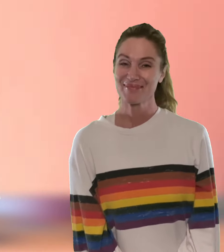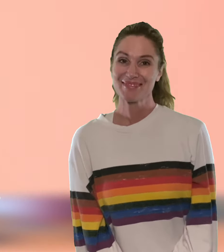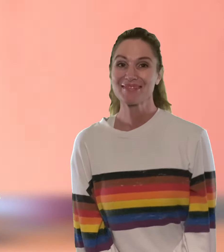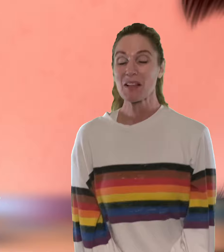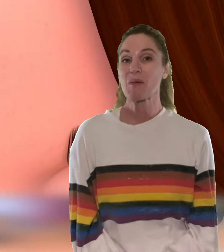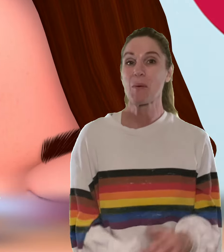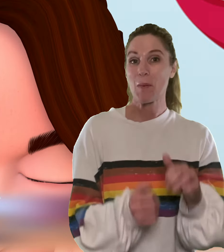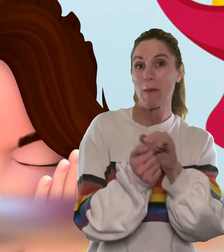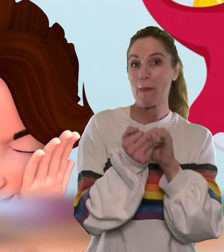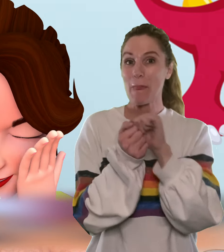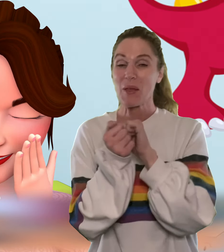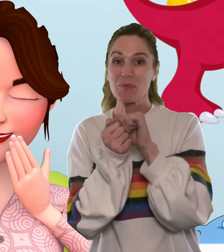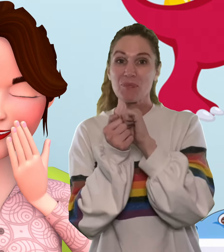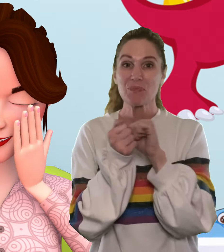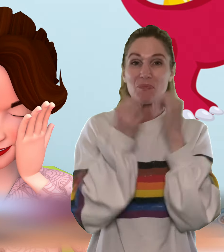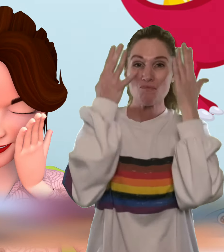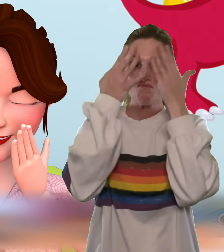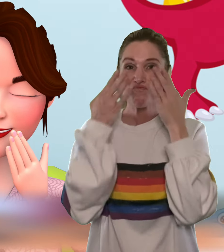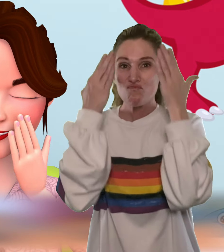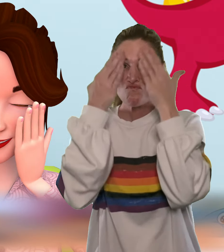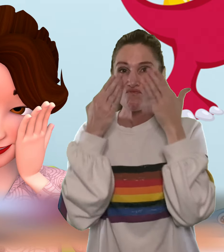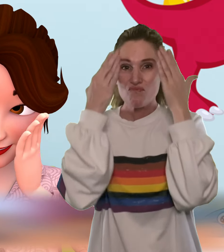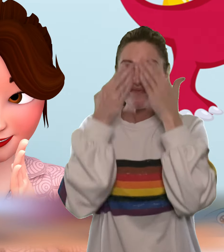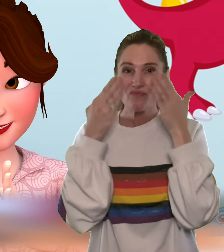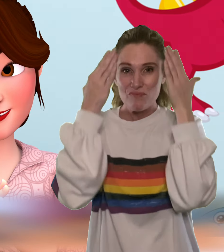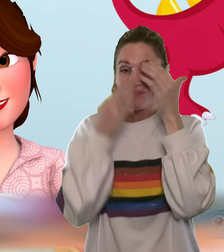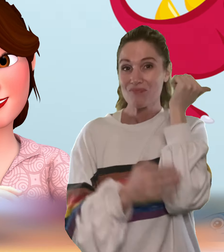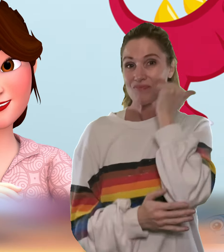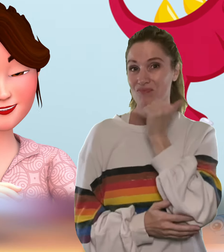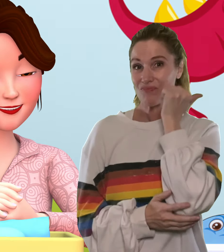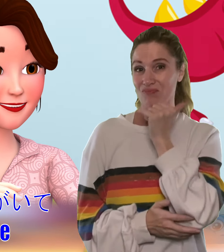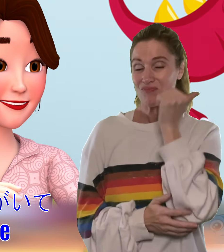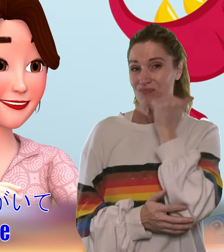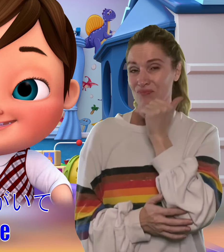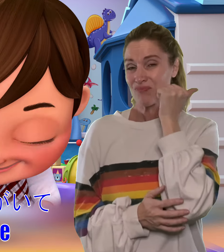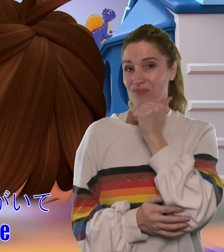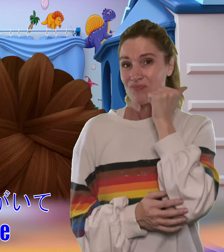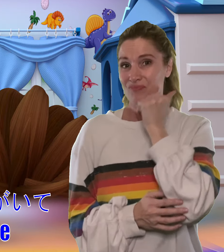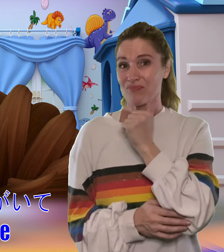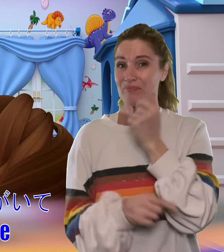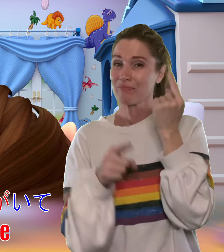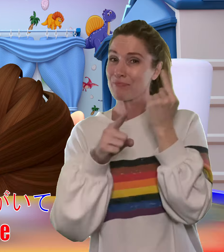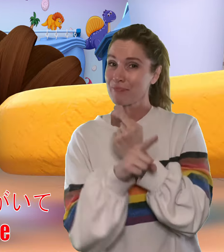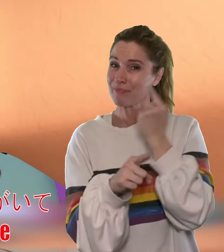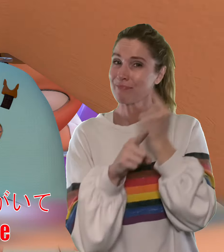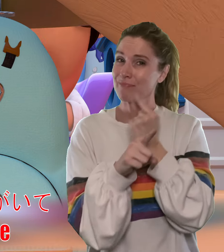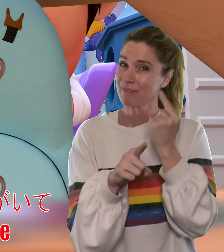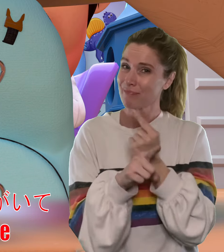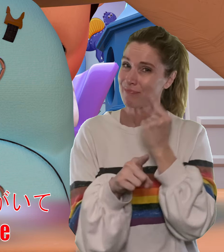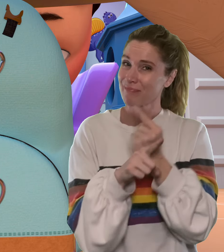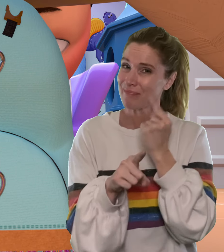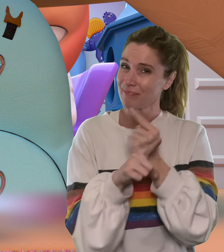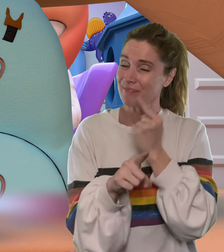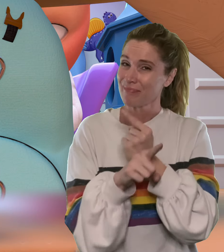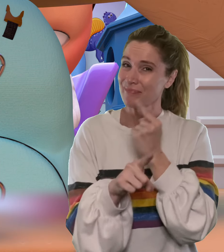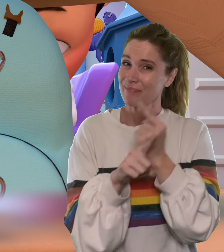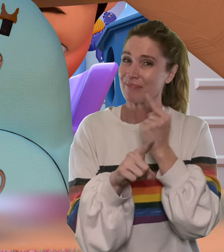顔を洗って毎日ねちゃんとちゃんと洗っ